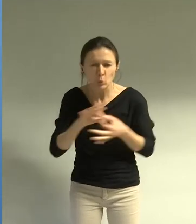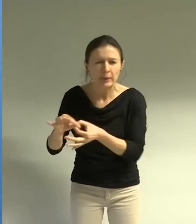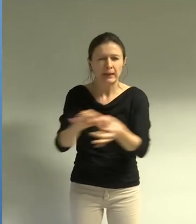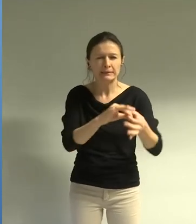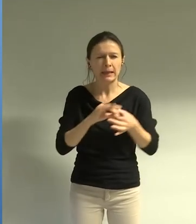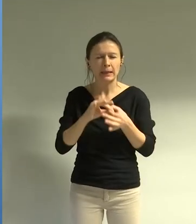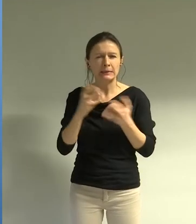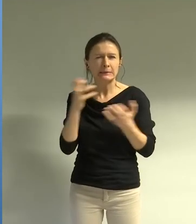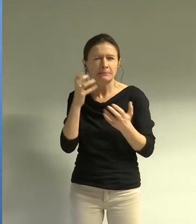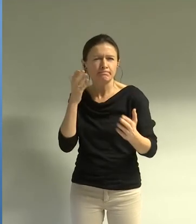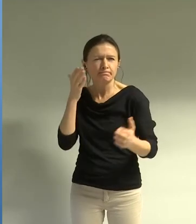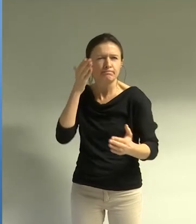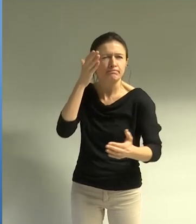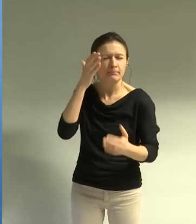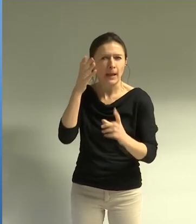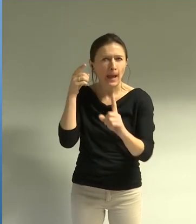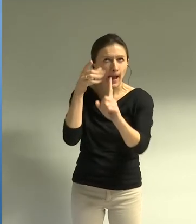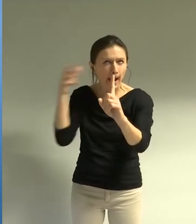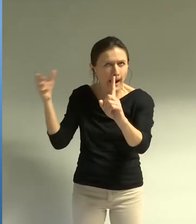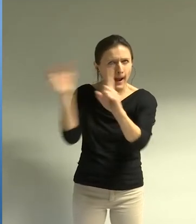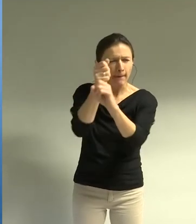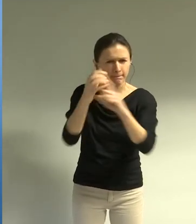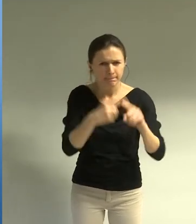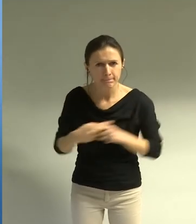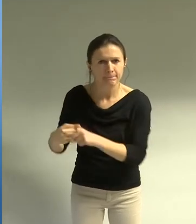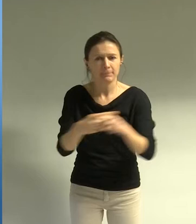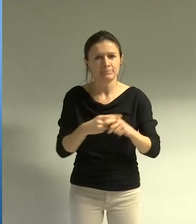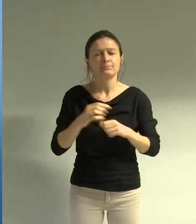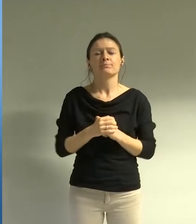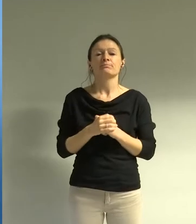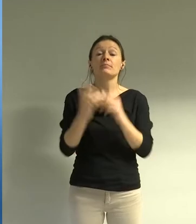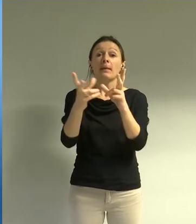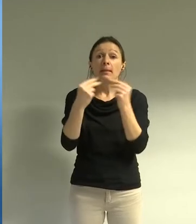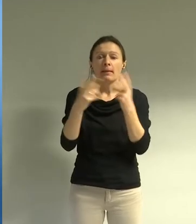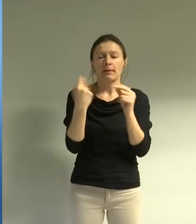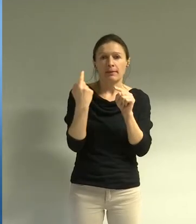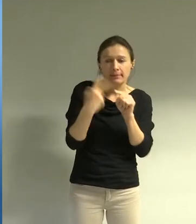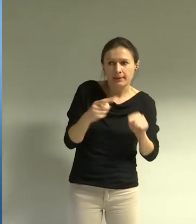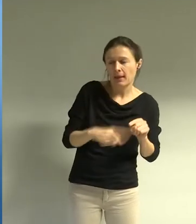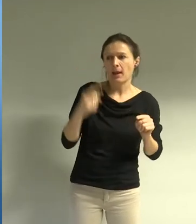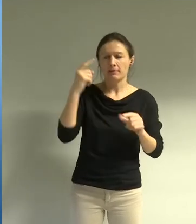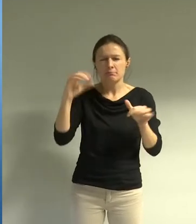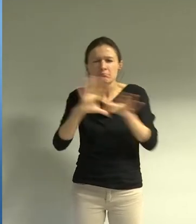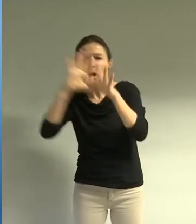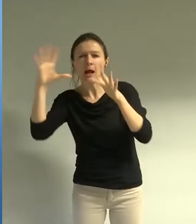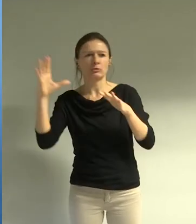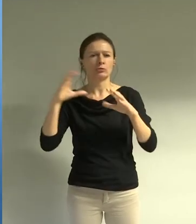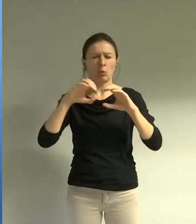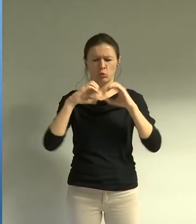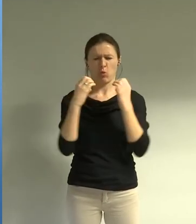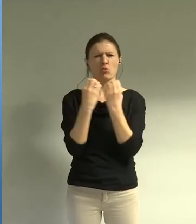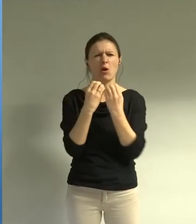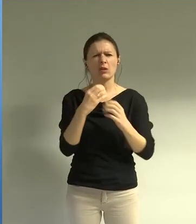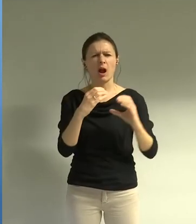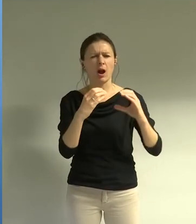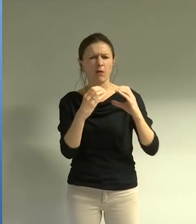sur la forme présentées ensuite avec force de détails et d'allégories alimentaire la démarche que vous proposez ressemble plus aux unes et aux usines